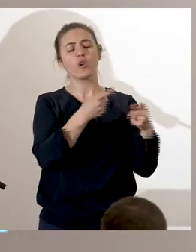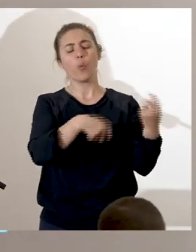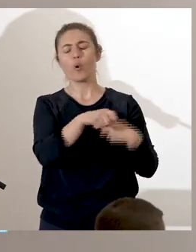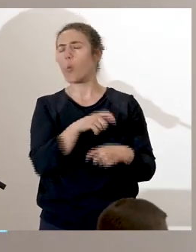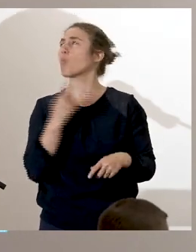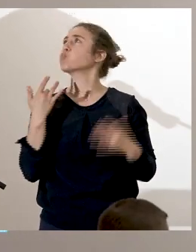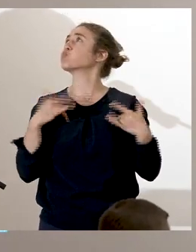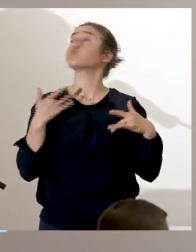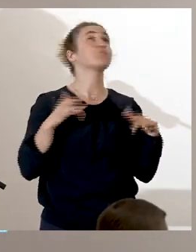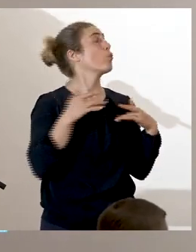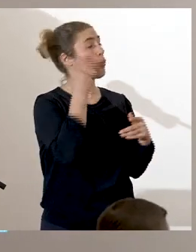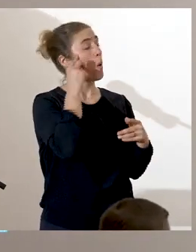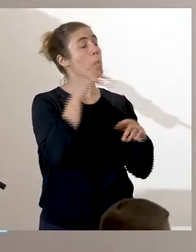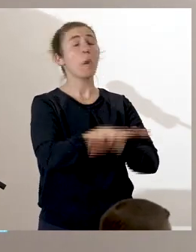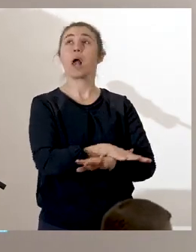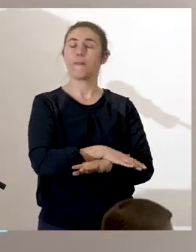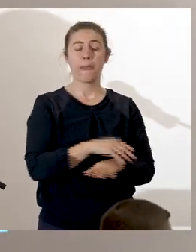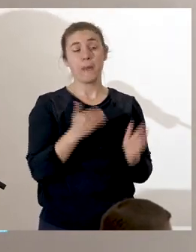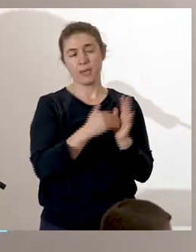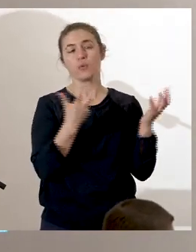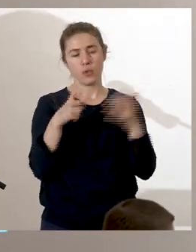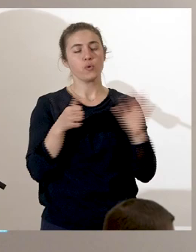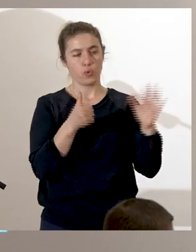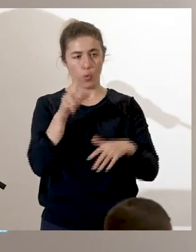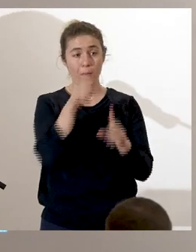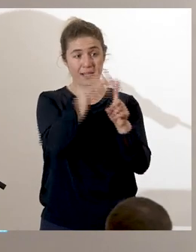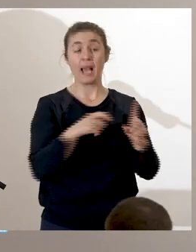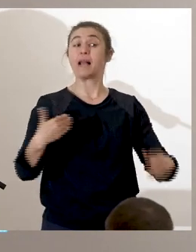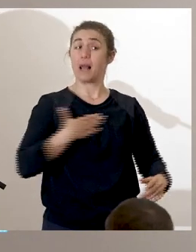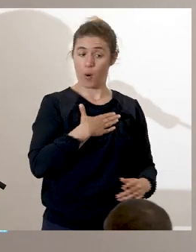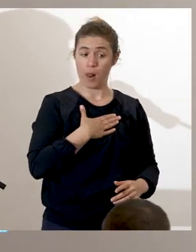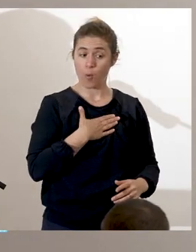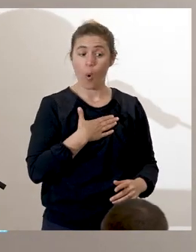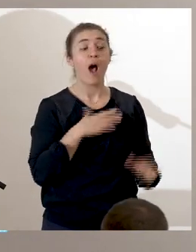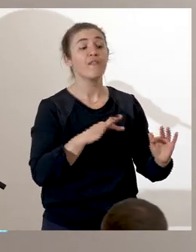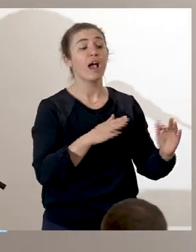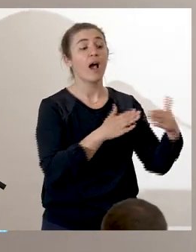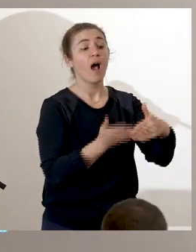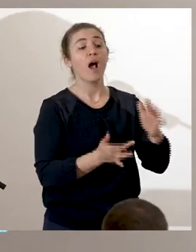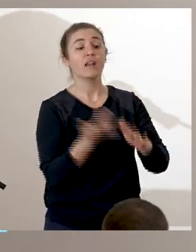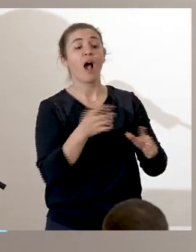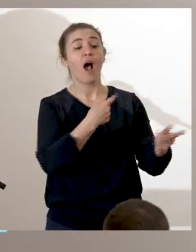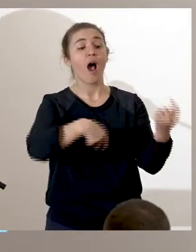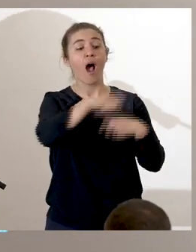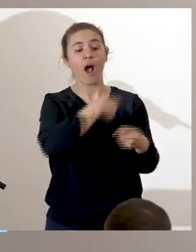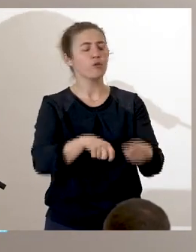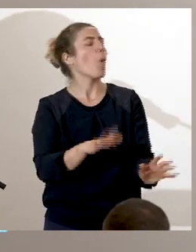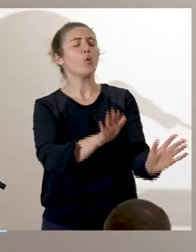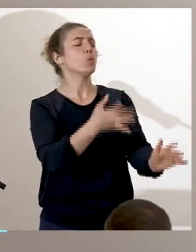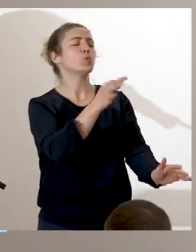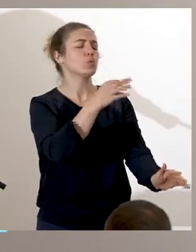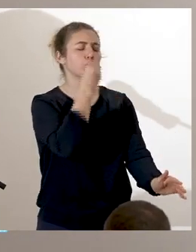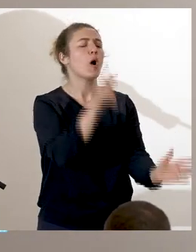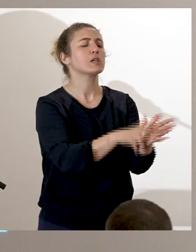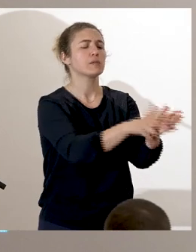1856, l'empereur Napoléon III va officialiser ce trafic de captifs à l'ombre du drapeau français et autoriser